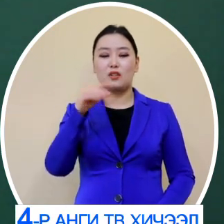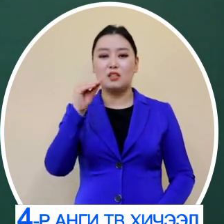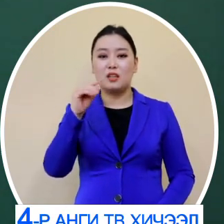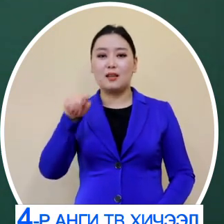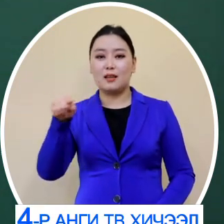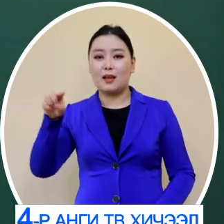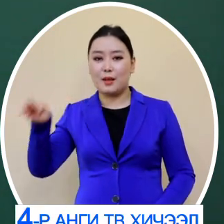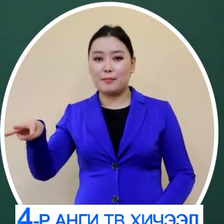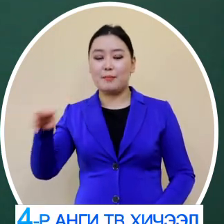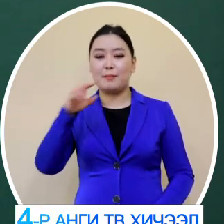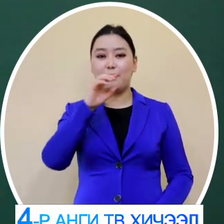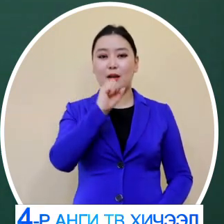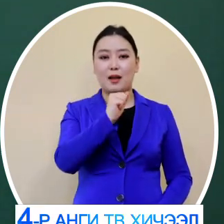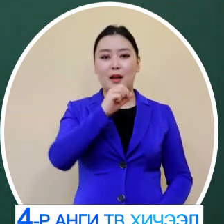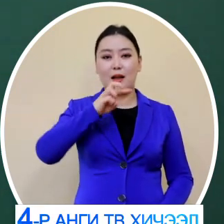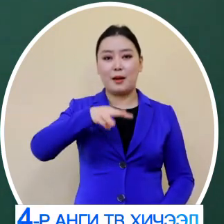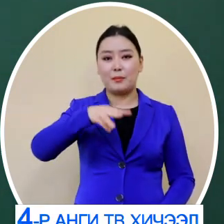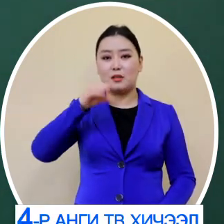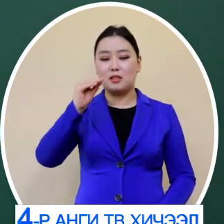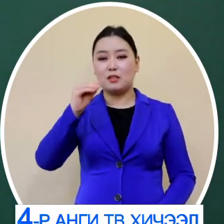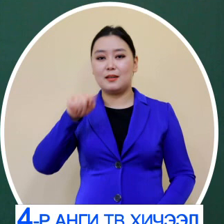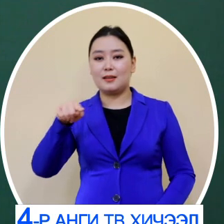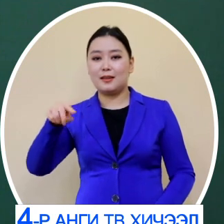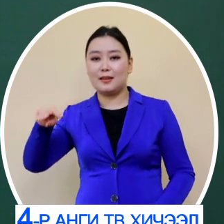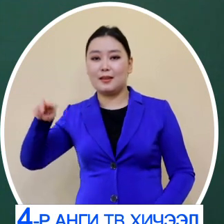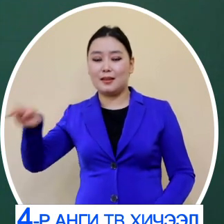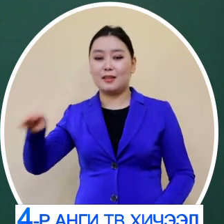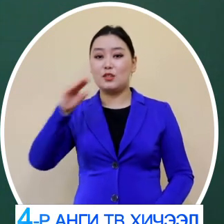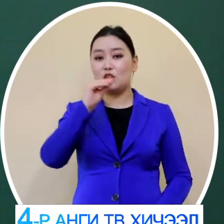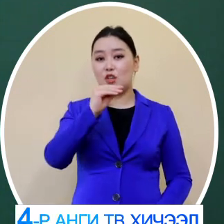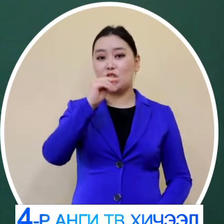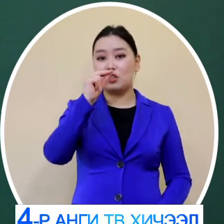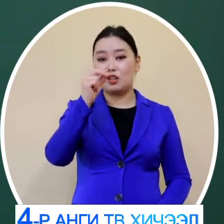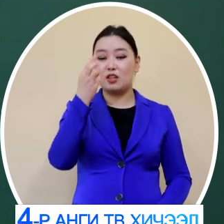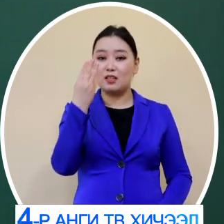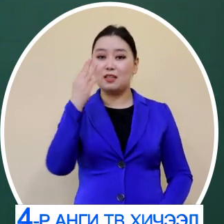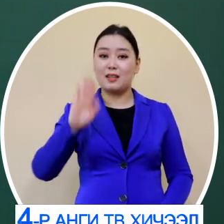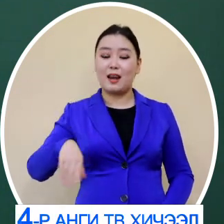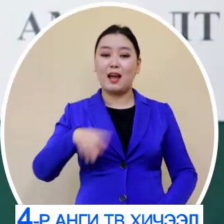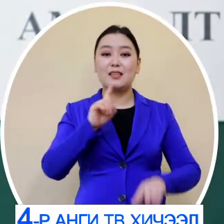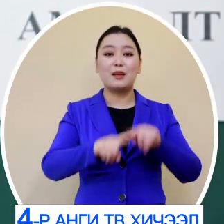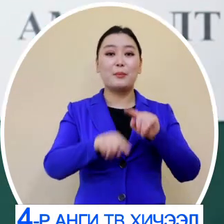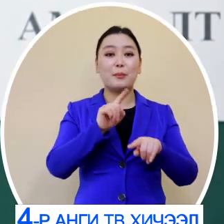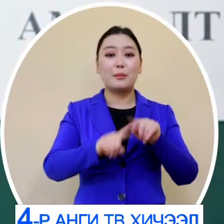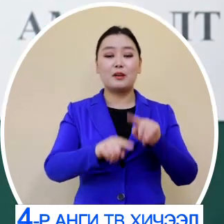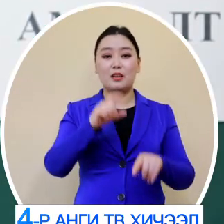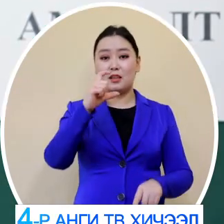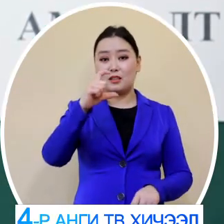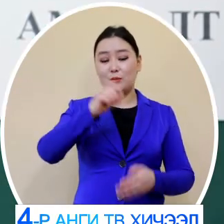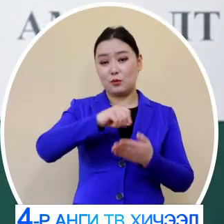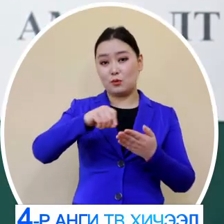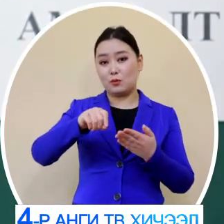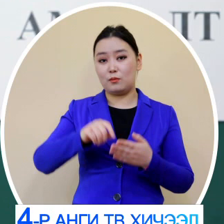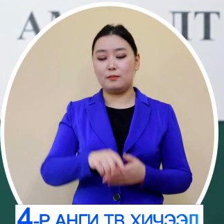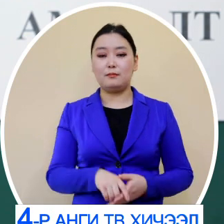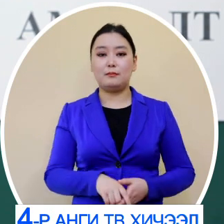тэгвэл үгийн дунд орсон чэ, иш, жэ гэсэн гэвлэгчийн дараа ямар гэвлэг чичих вэ? За дэвтэртээ энэ үгээ зөв